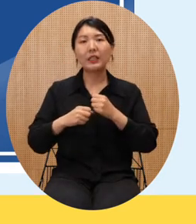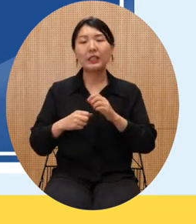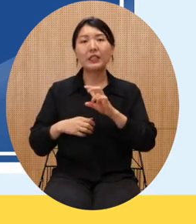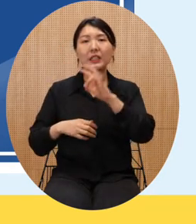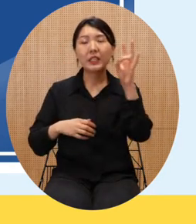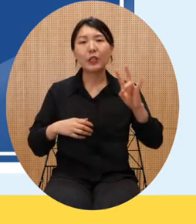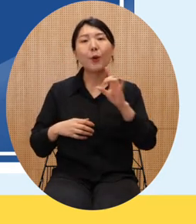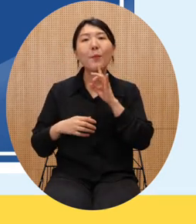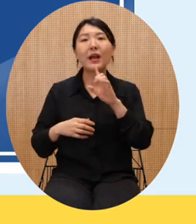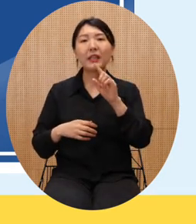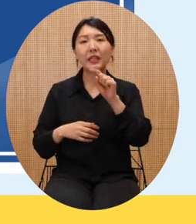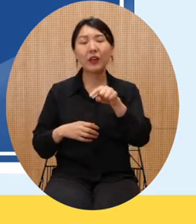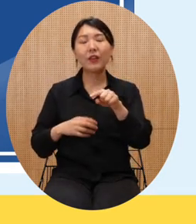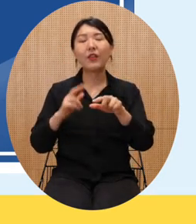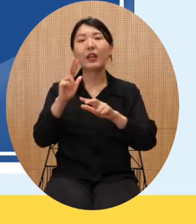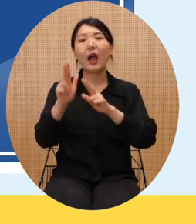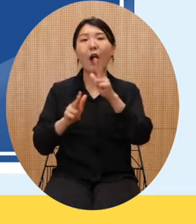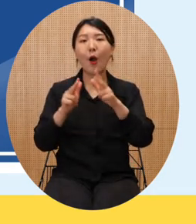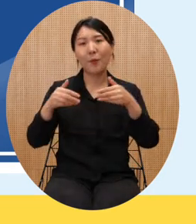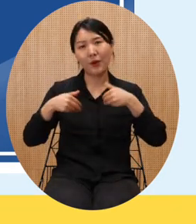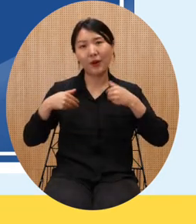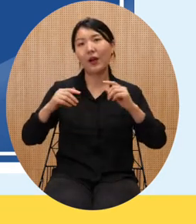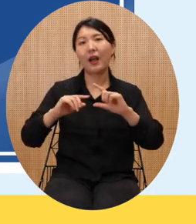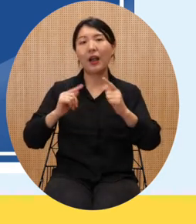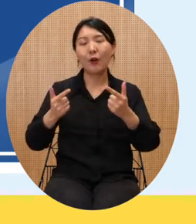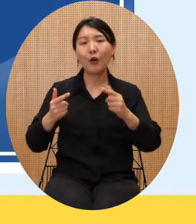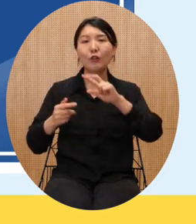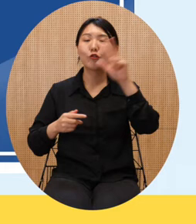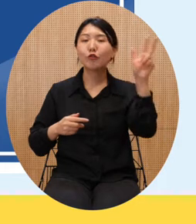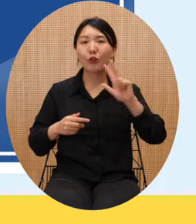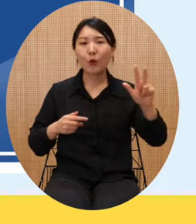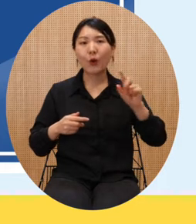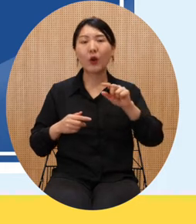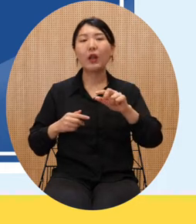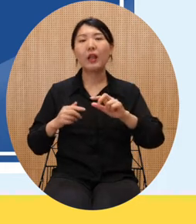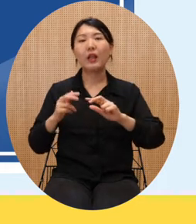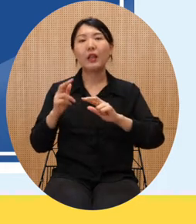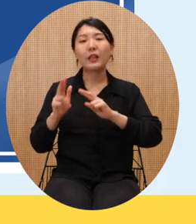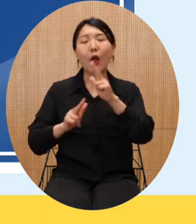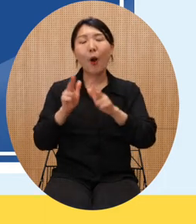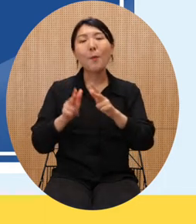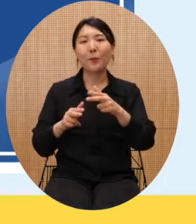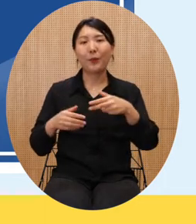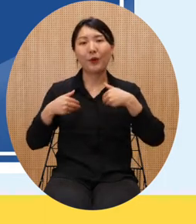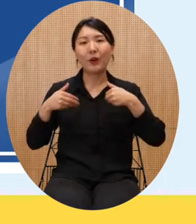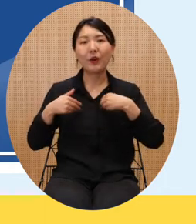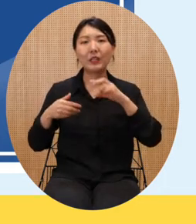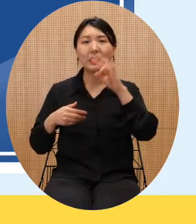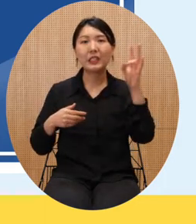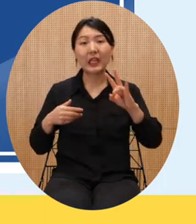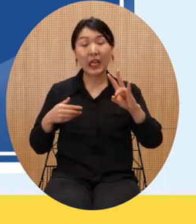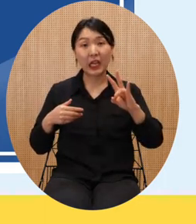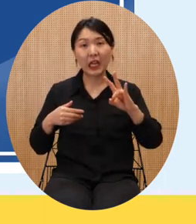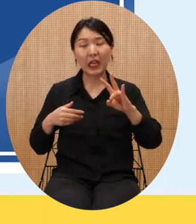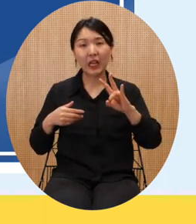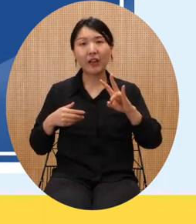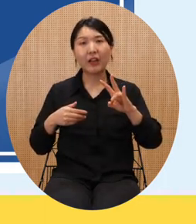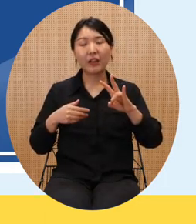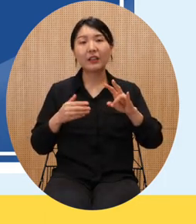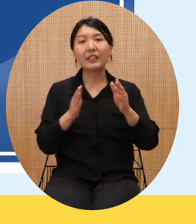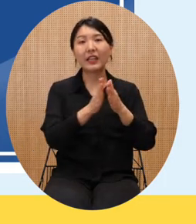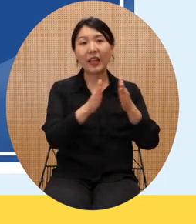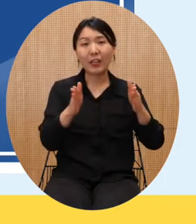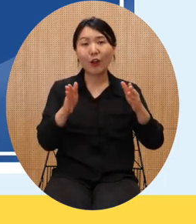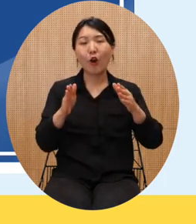다음에 사실은 시흥에서만 이런 사업이 필요한 것이 아니라 전국적으로 이 사업이 필요한데 이 시흥의